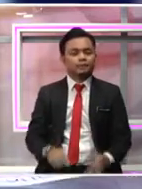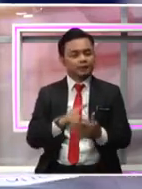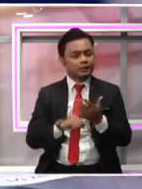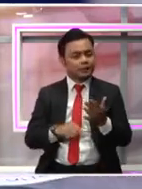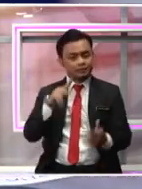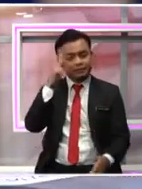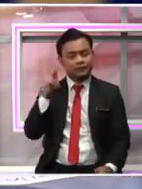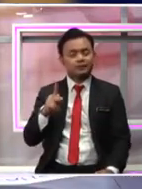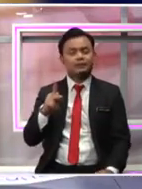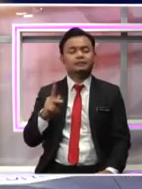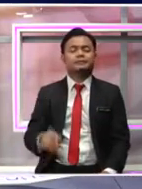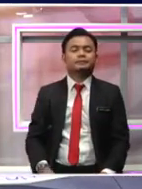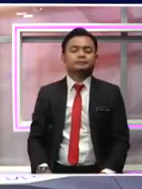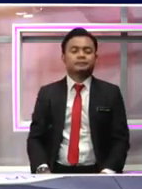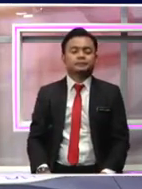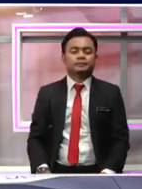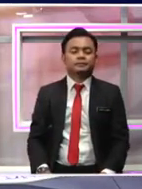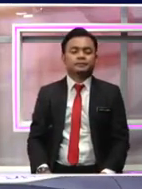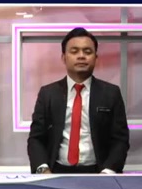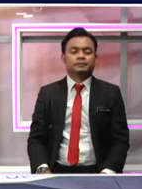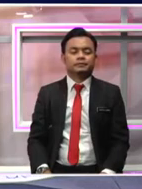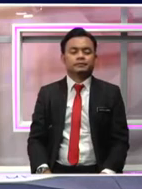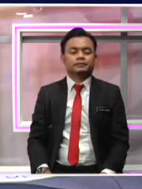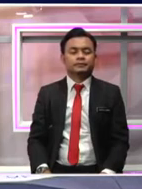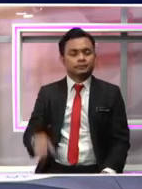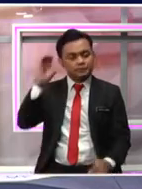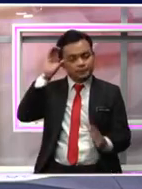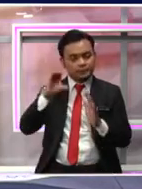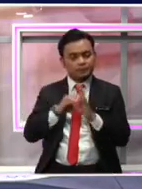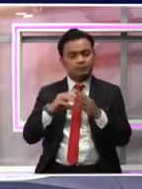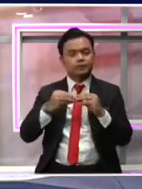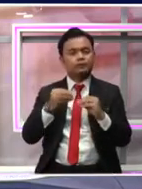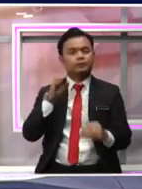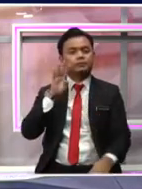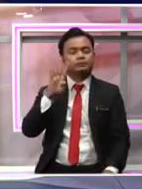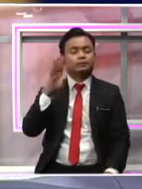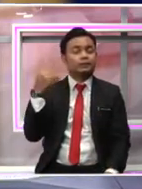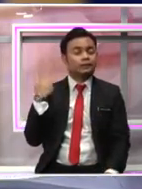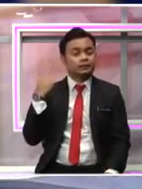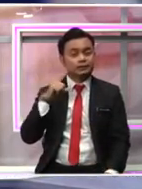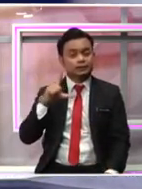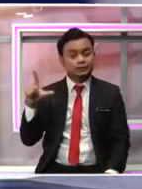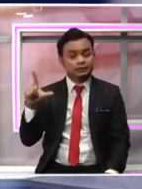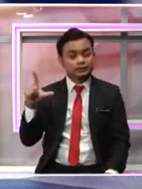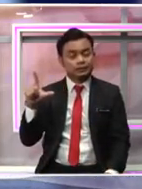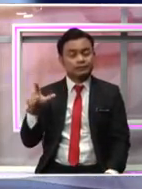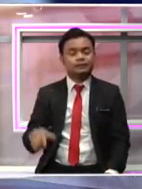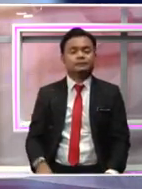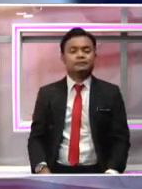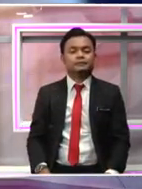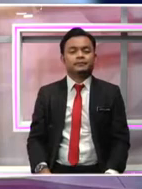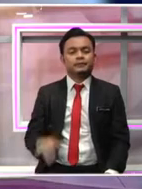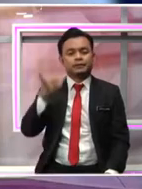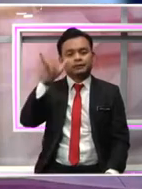kau keempat itu micg saya coba gambar yang keempat nih ah ini adalah organ yang kita gunakan untuk